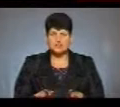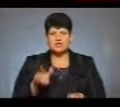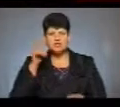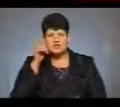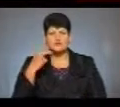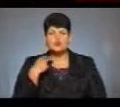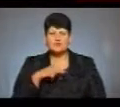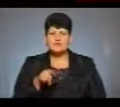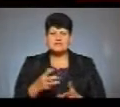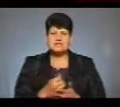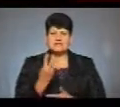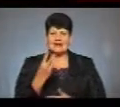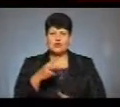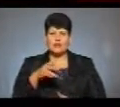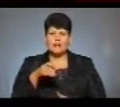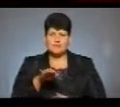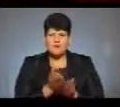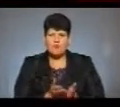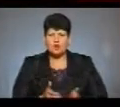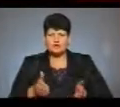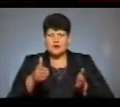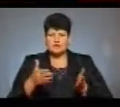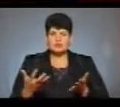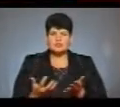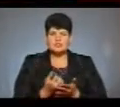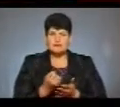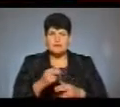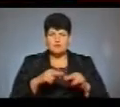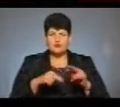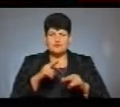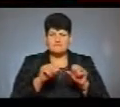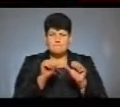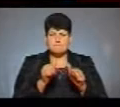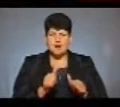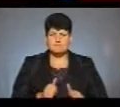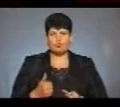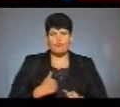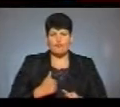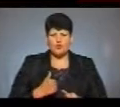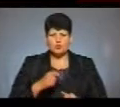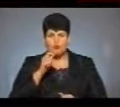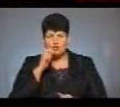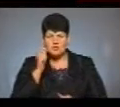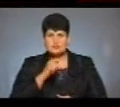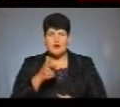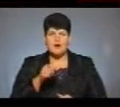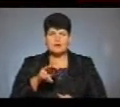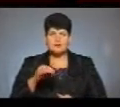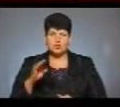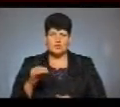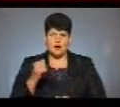Їх знайшли 3 липня у котлуванні, що вирили для будівництва меморіального пам'ятника воїнам Української Галицької армії.